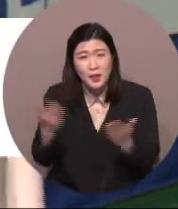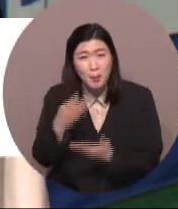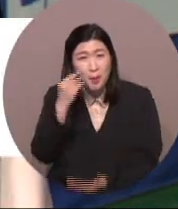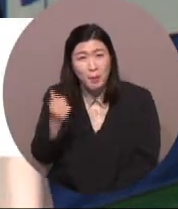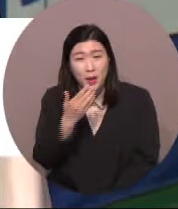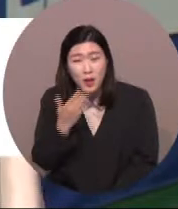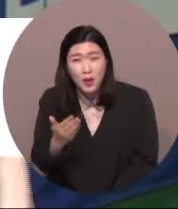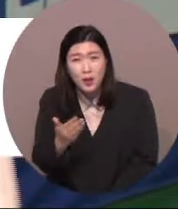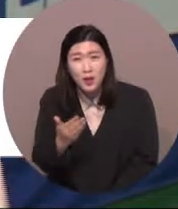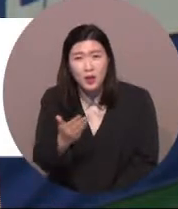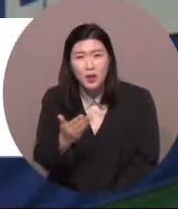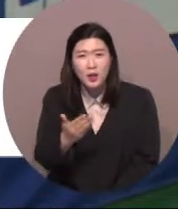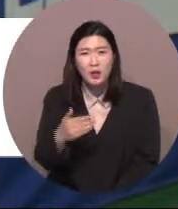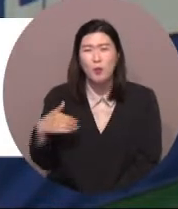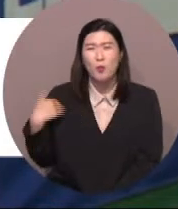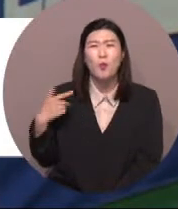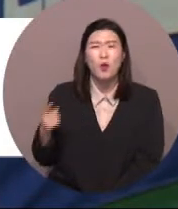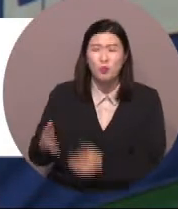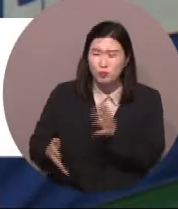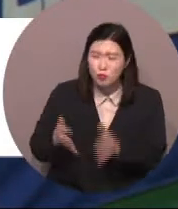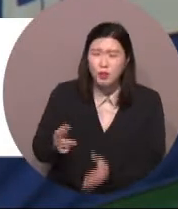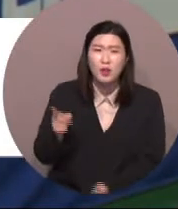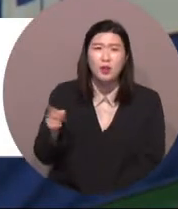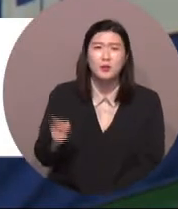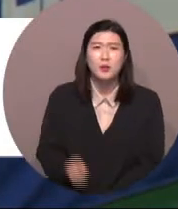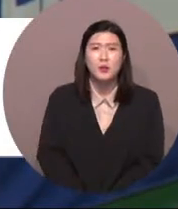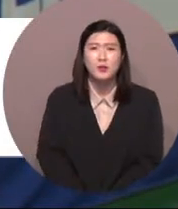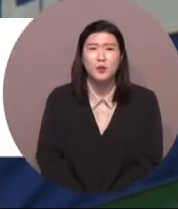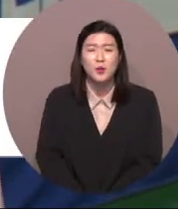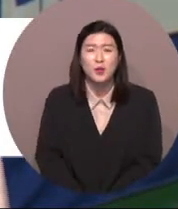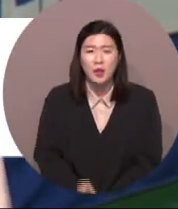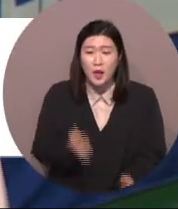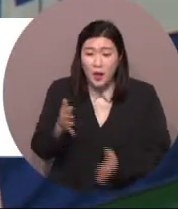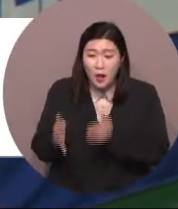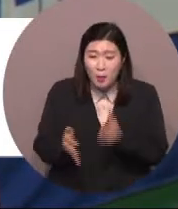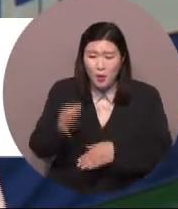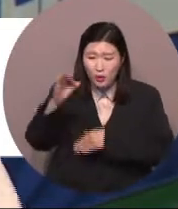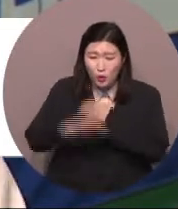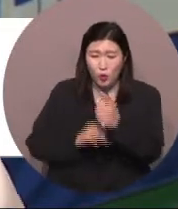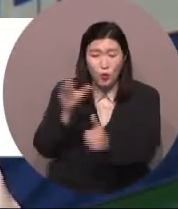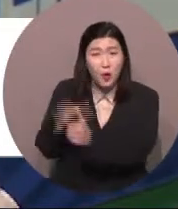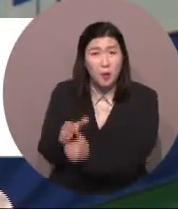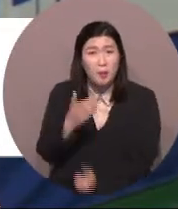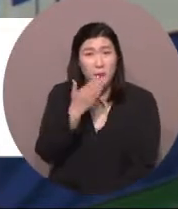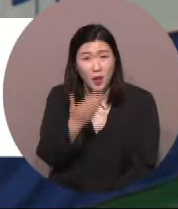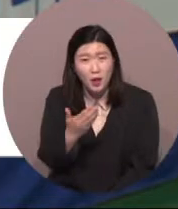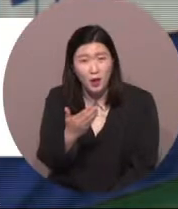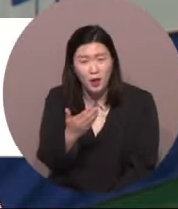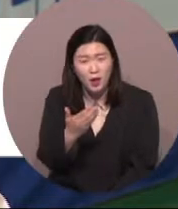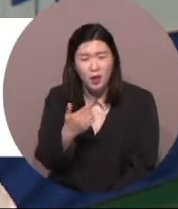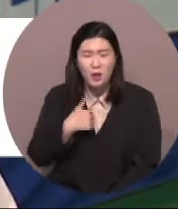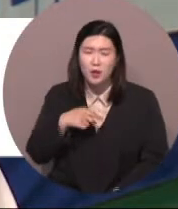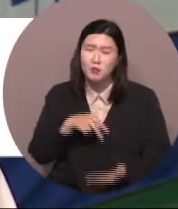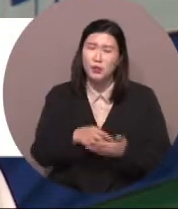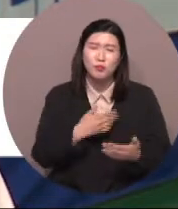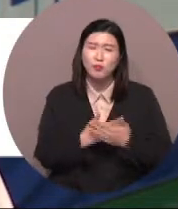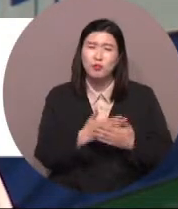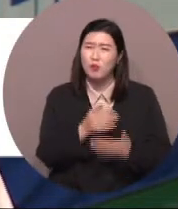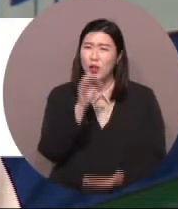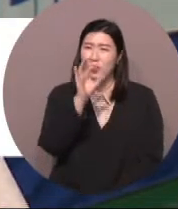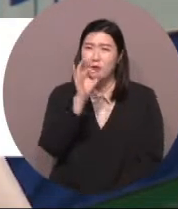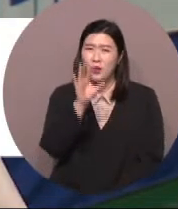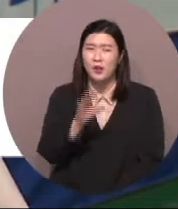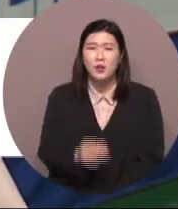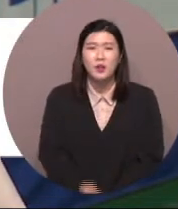우리 서구에 대해서 뭘 알겠습니까? 근데 그런 아마추어리즘이나 또 그런 그 서구에